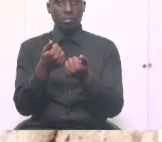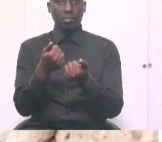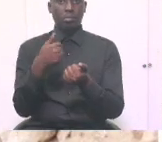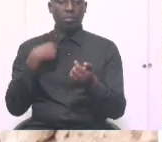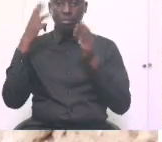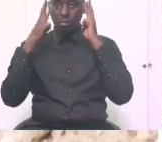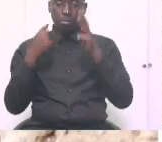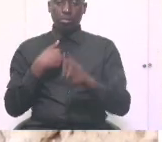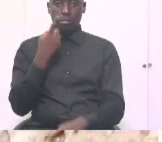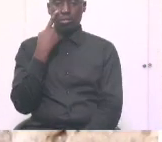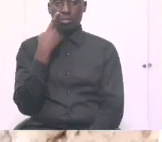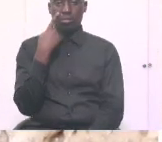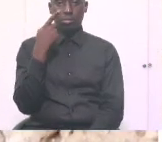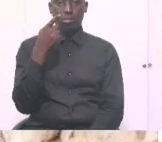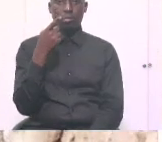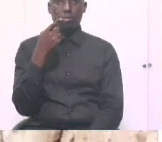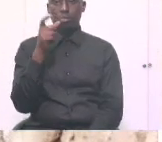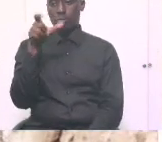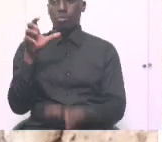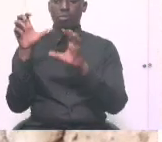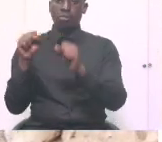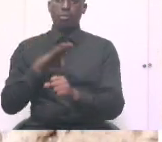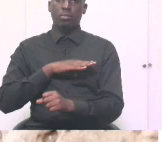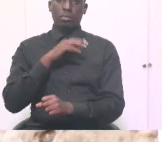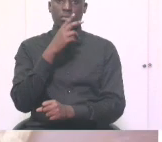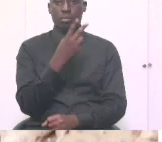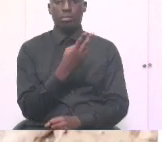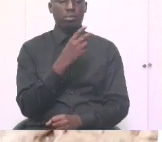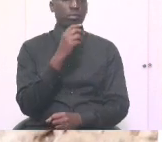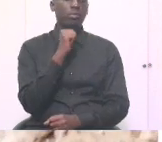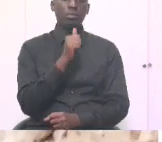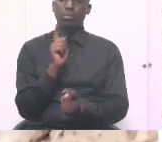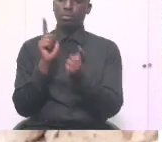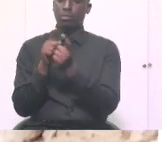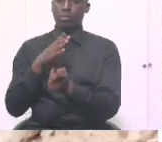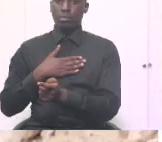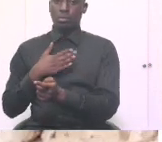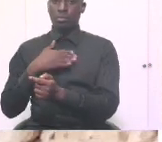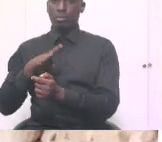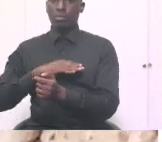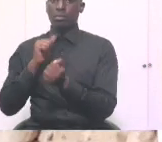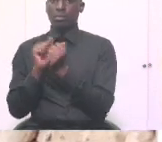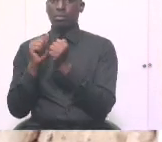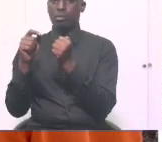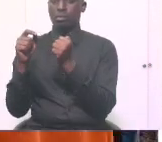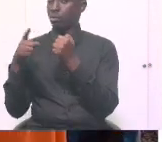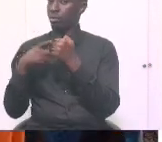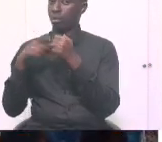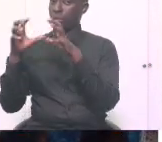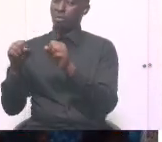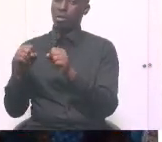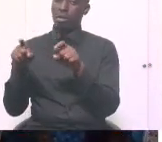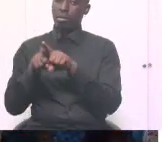mbungenge njye naba ndi kubona uwahangaye gufata kana k'imyaka ibiri gutatazahura n'uyu wanje imyaka itandatu uwakamufata ni mu